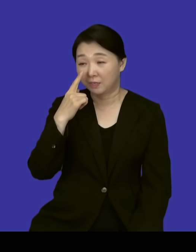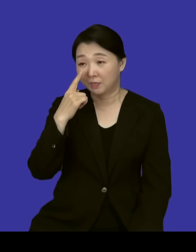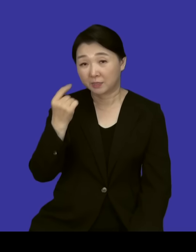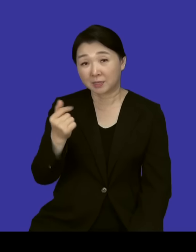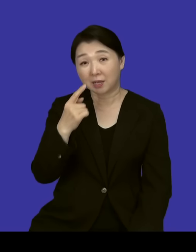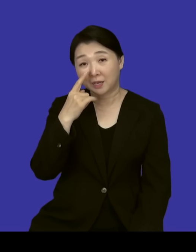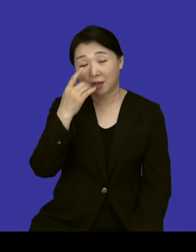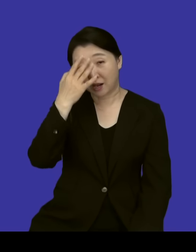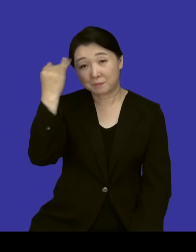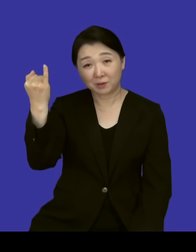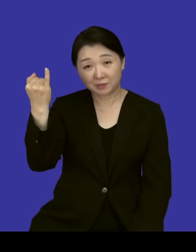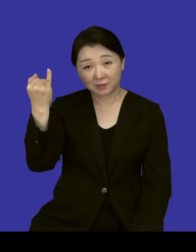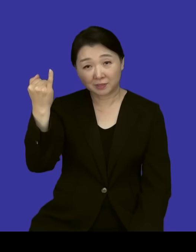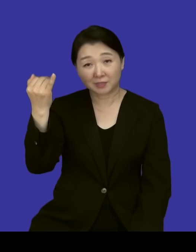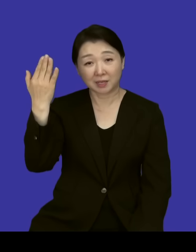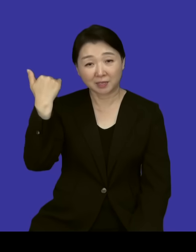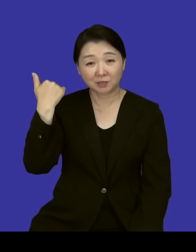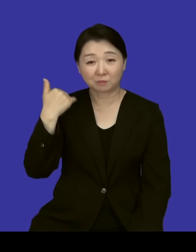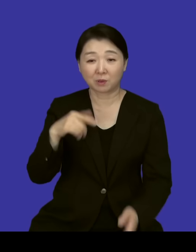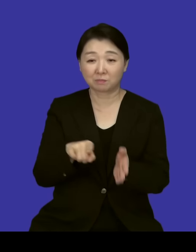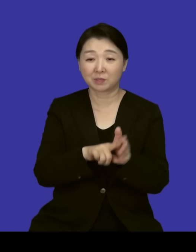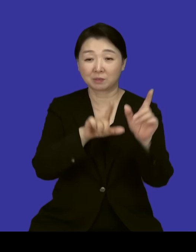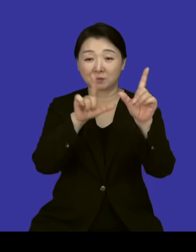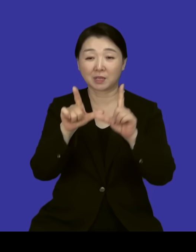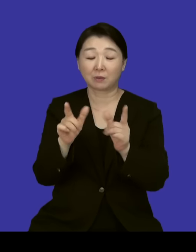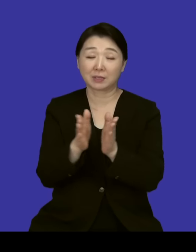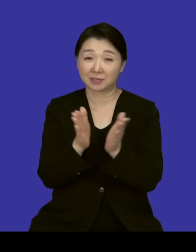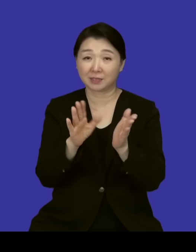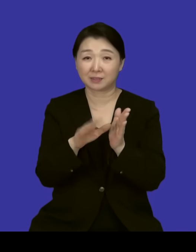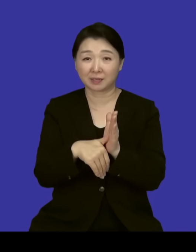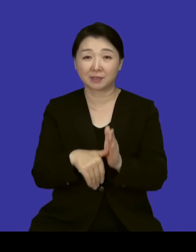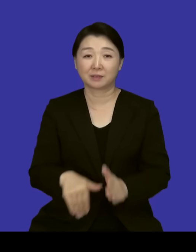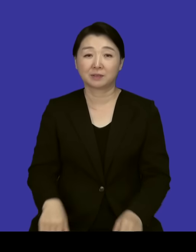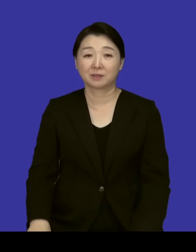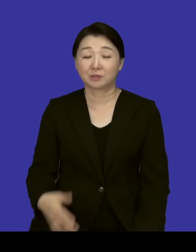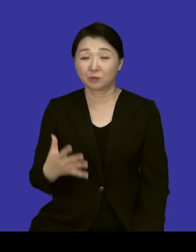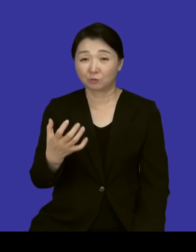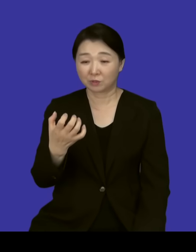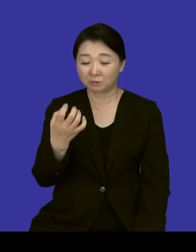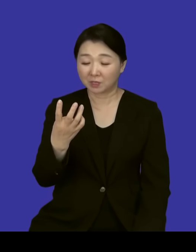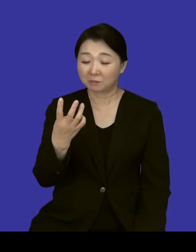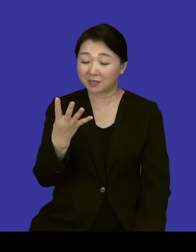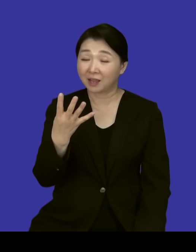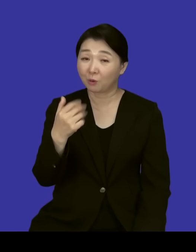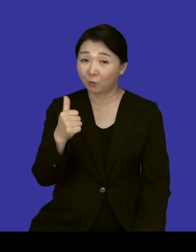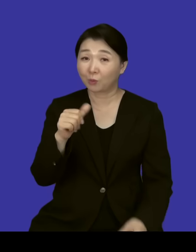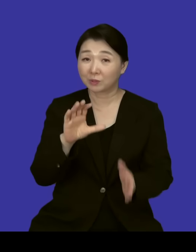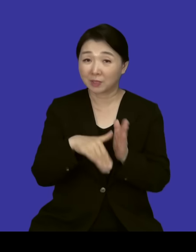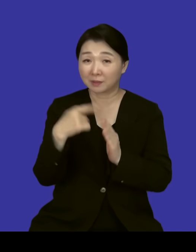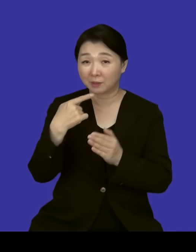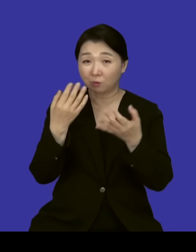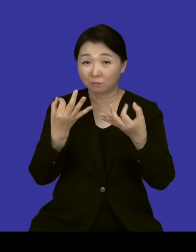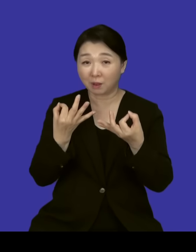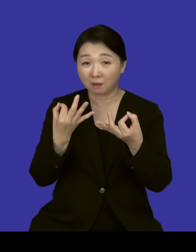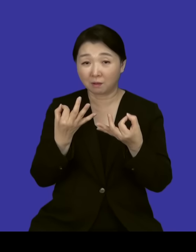예전에 제가 이제 좀 신앙생활을 다시 막 시작했었던 네. 93년, 4년, 5년 그때 제 얼굴을